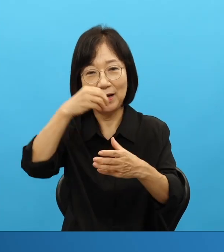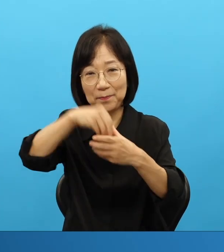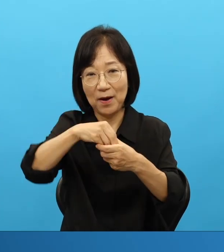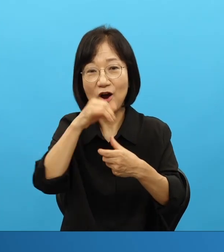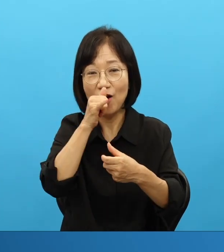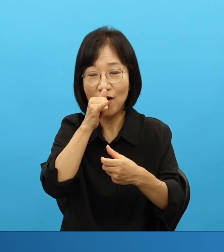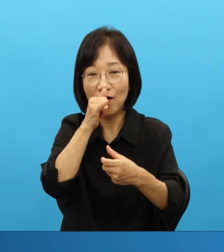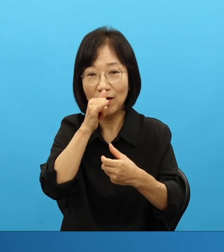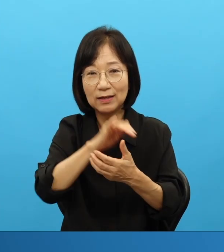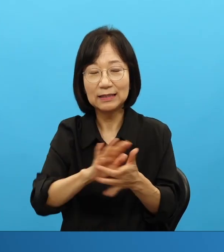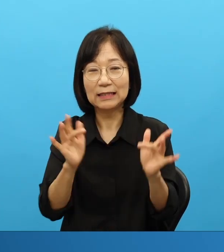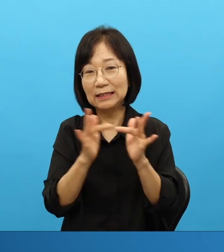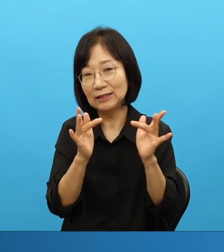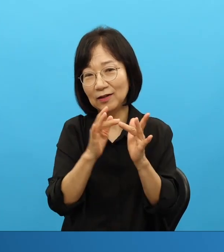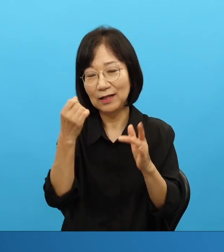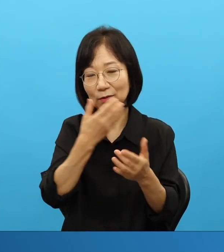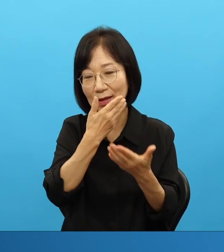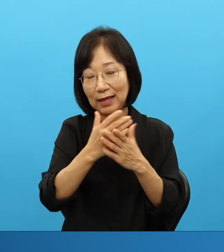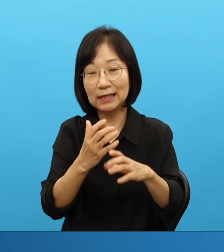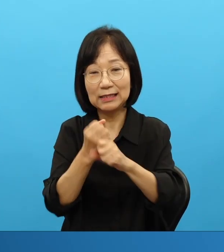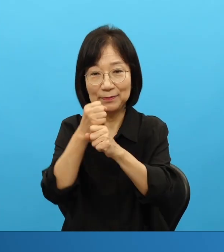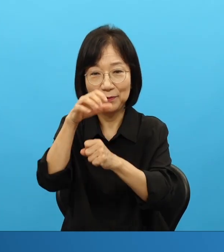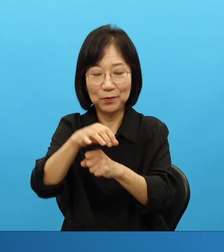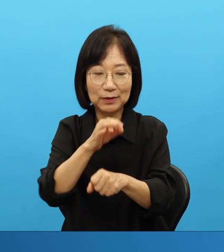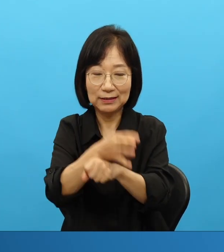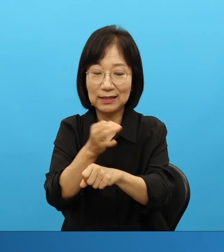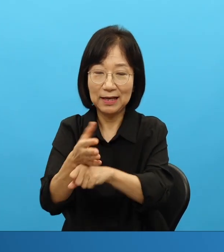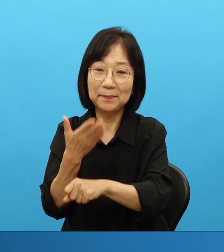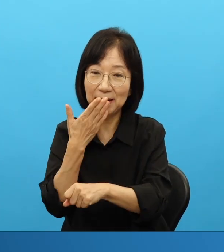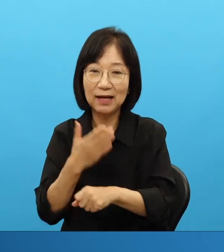위아.kr과 핵심 및 훈련 장소에서 구입할 수 있습니다.